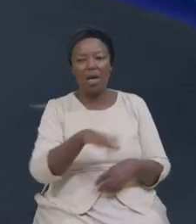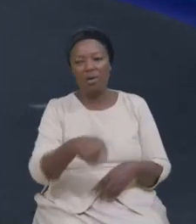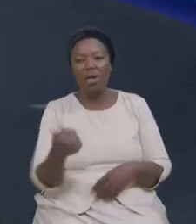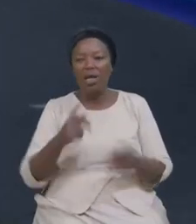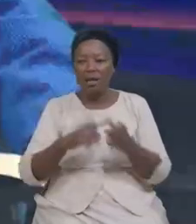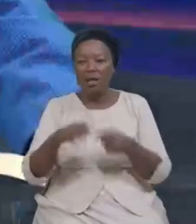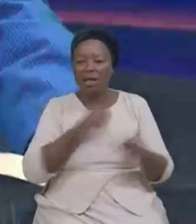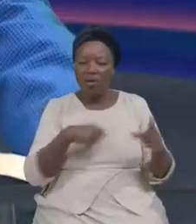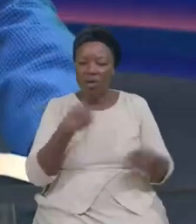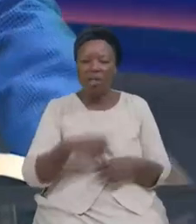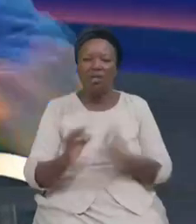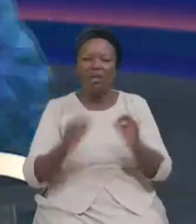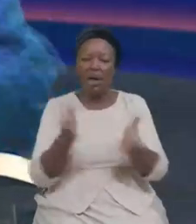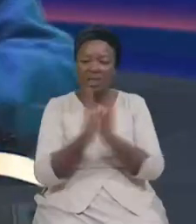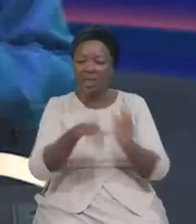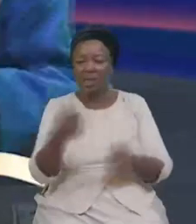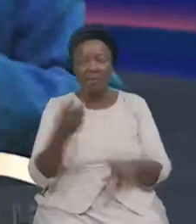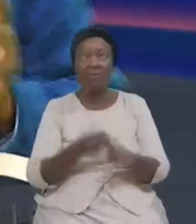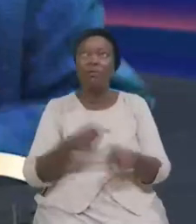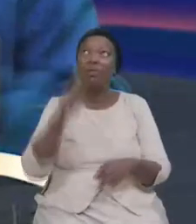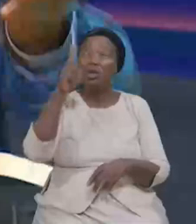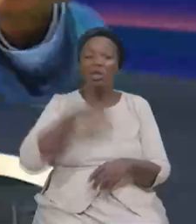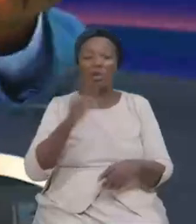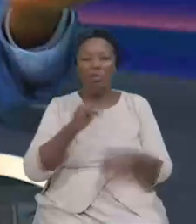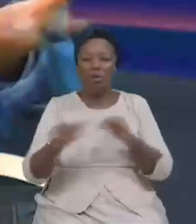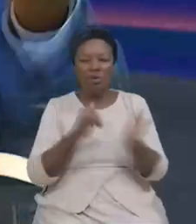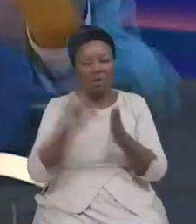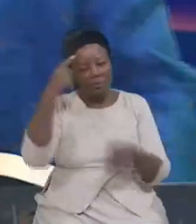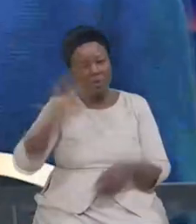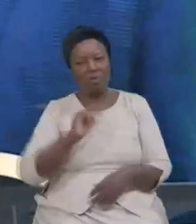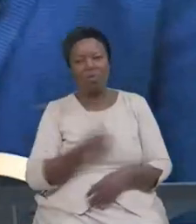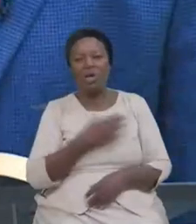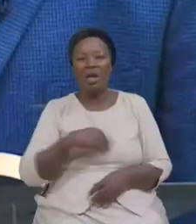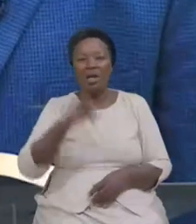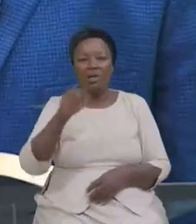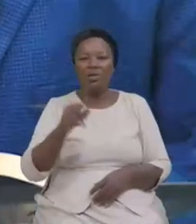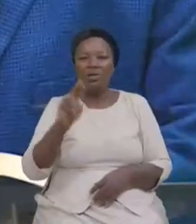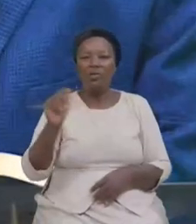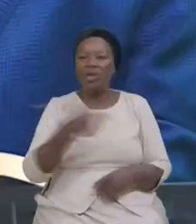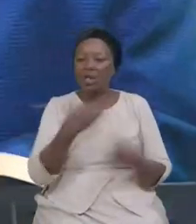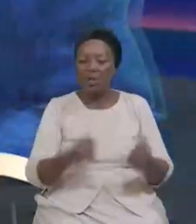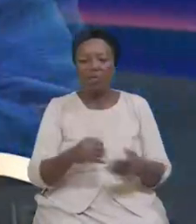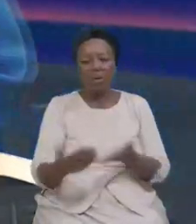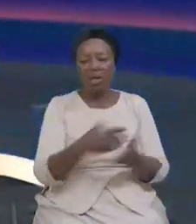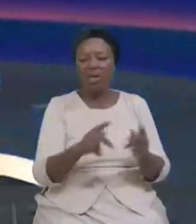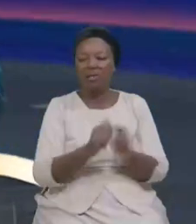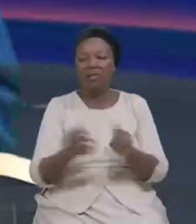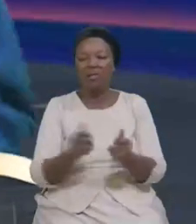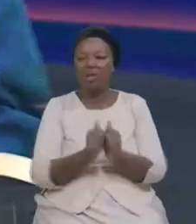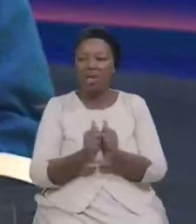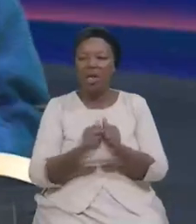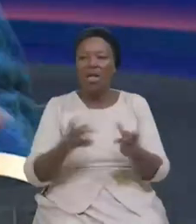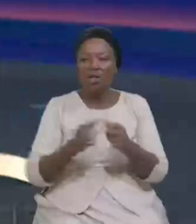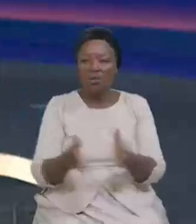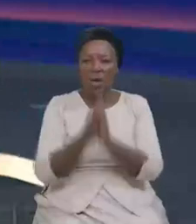nous demandons quelque chose de lui, il le fera pour nous. Et Juda s'assembla pour invoquer l'Éternel. Et l'on